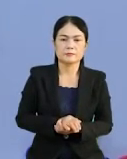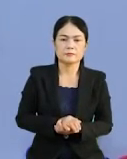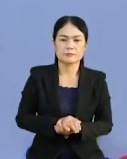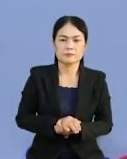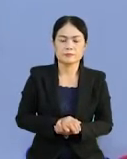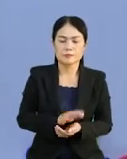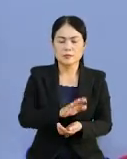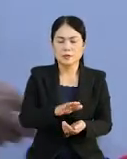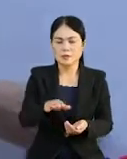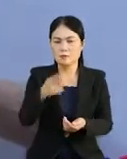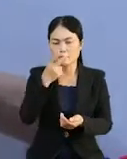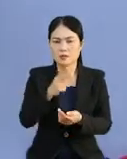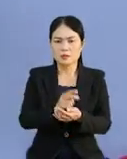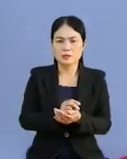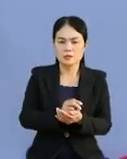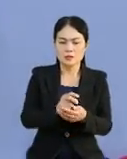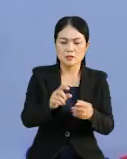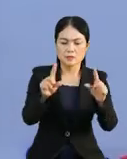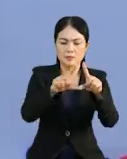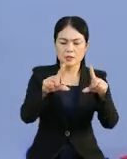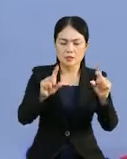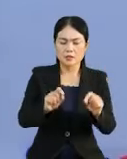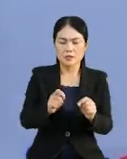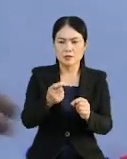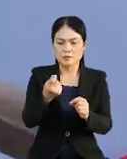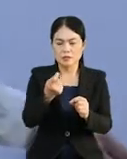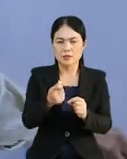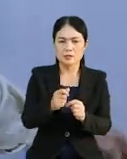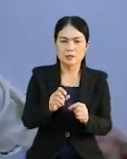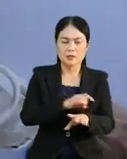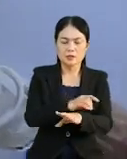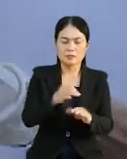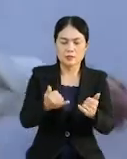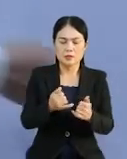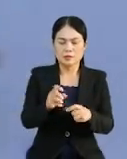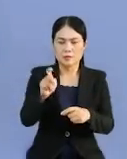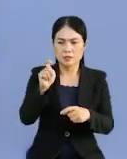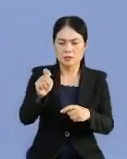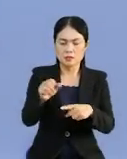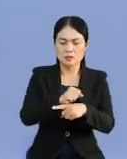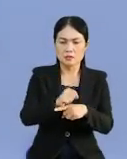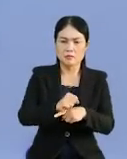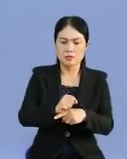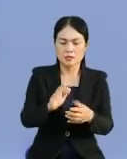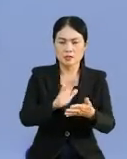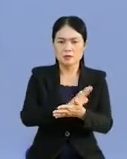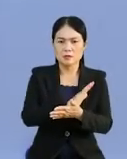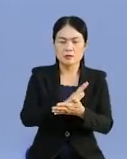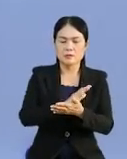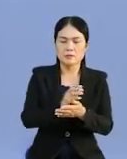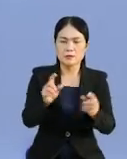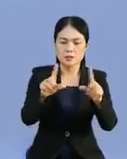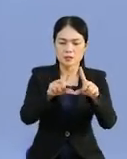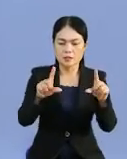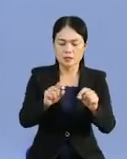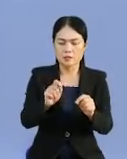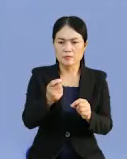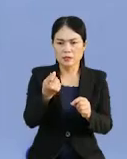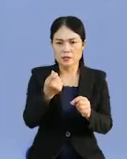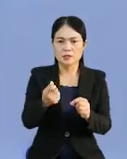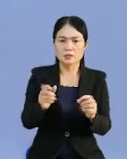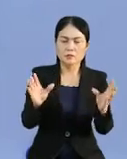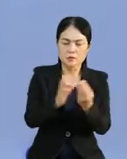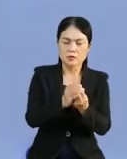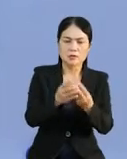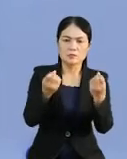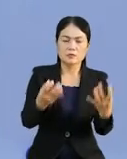Chà, chẳng con bình đất mơ có đá phạ rồi bỏ dương nơi bên ấy. Sầm rạp lùm hạt khó, ta miên cổ đá phạ chậm nuôn còn màn sần lấp. Hai